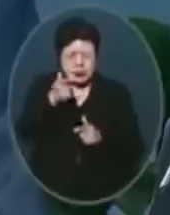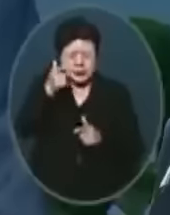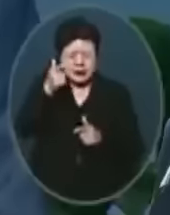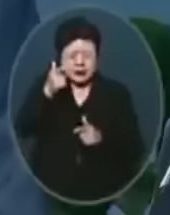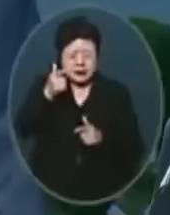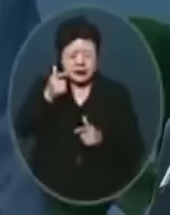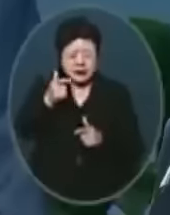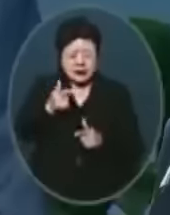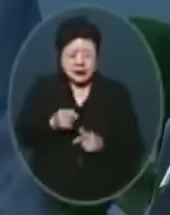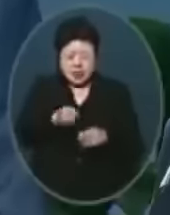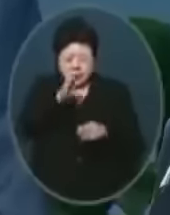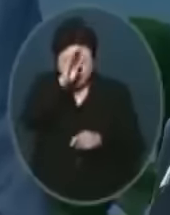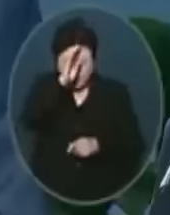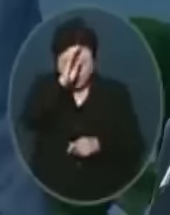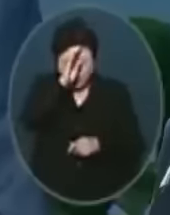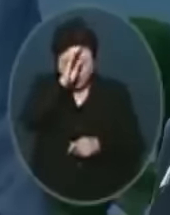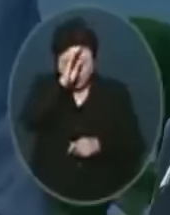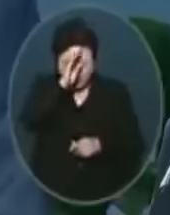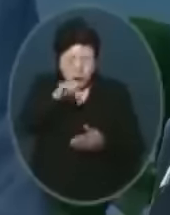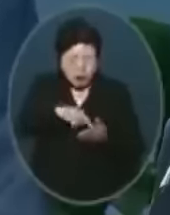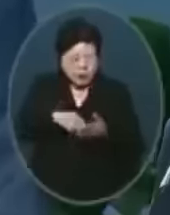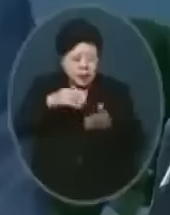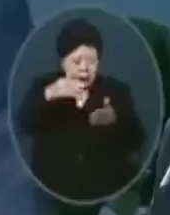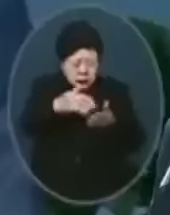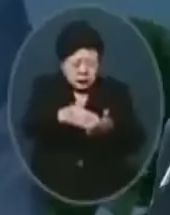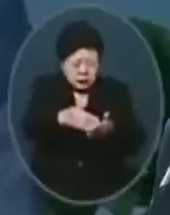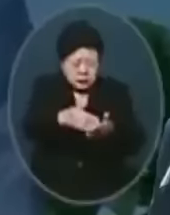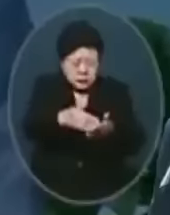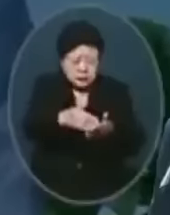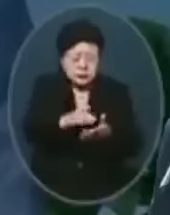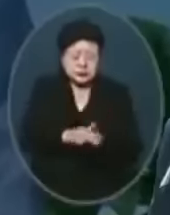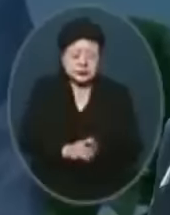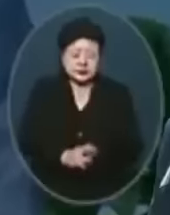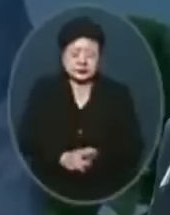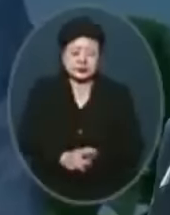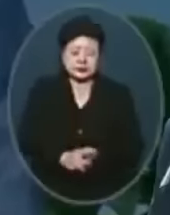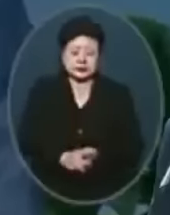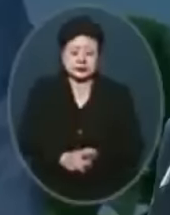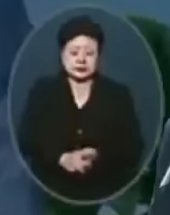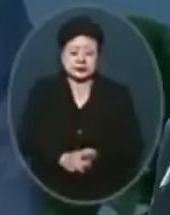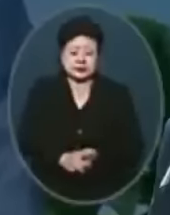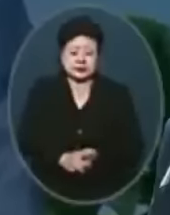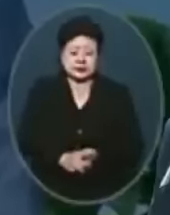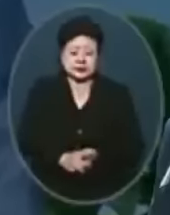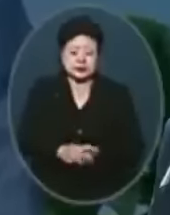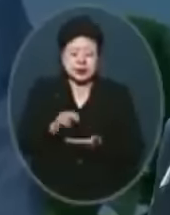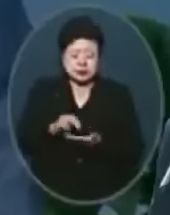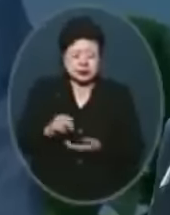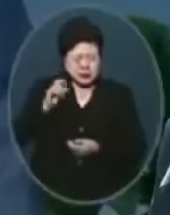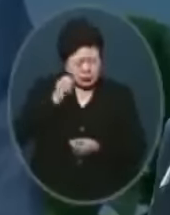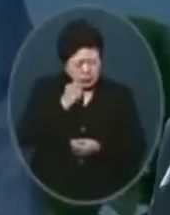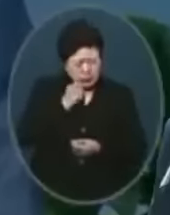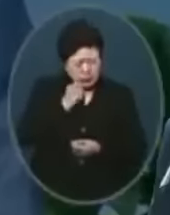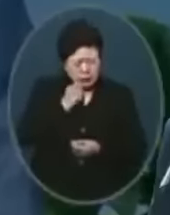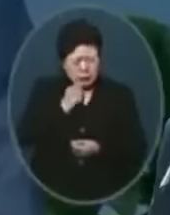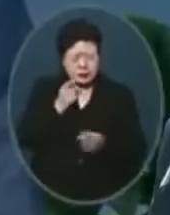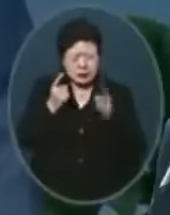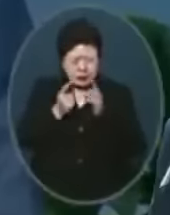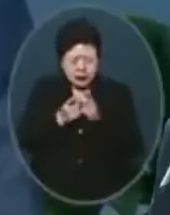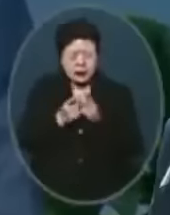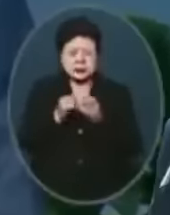예수님께서 병의 대가를 다 청산했으니까 문제 어려움을 가진 사람은